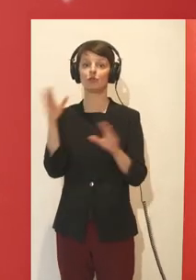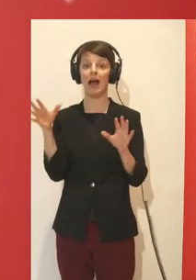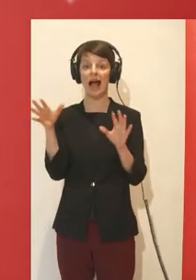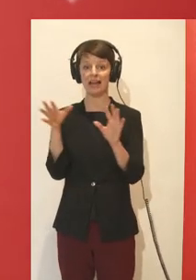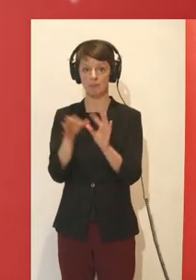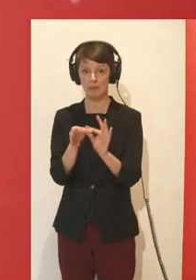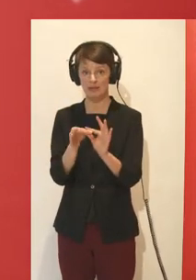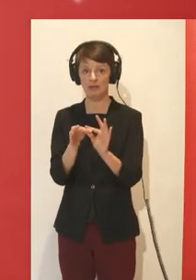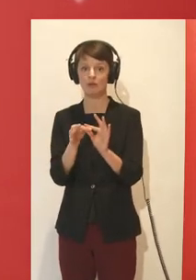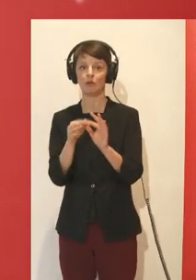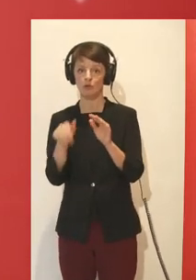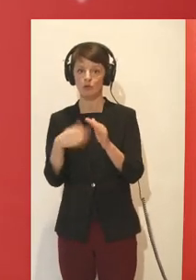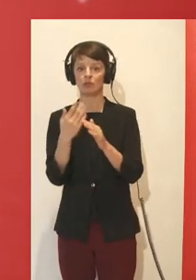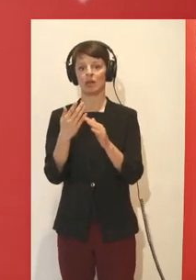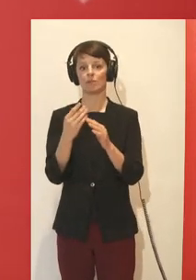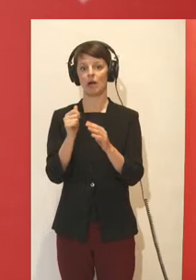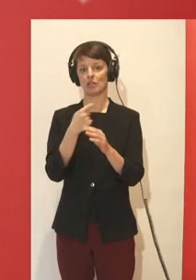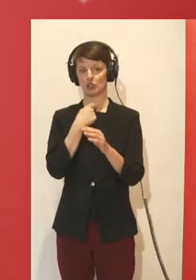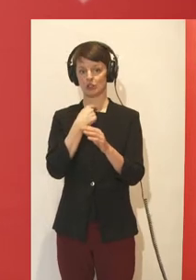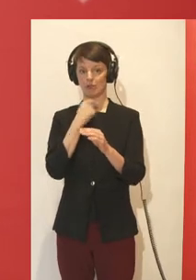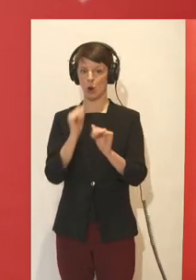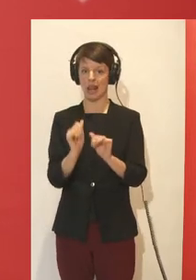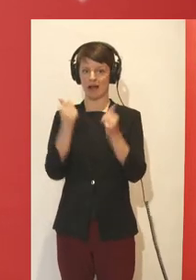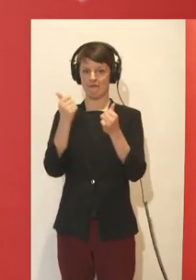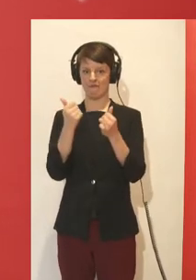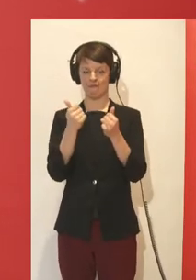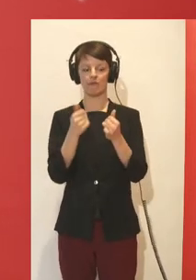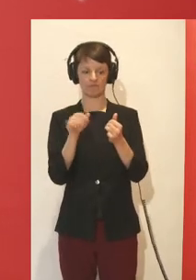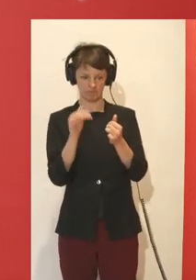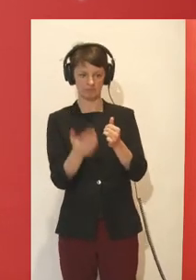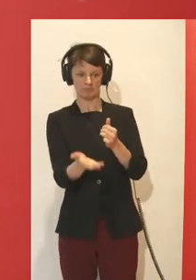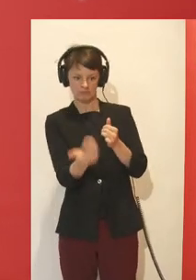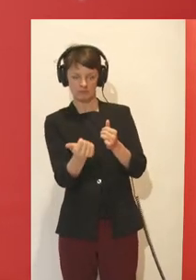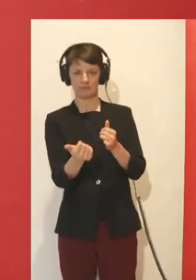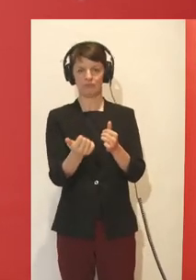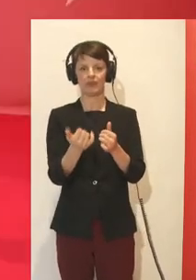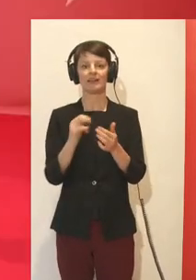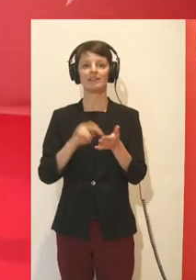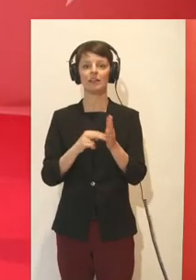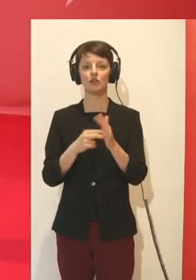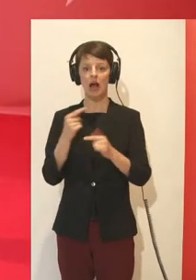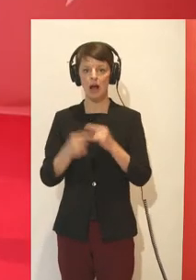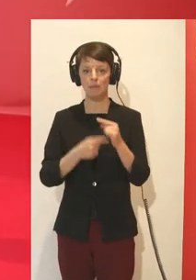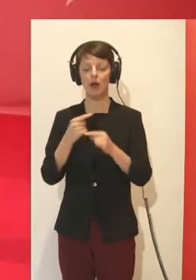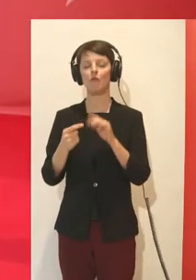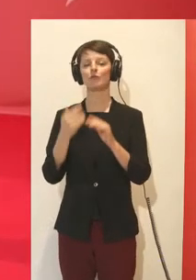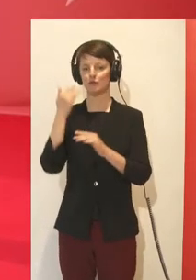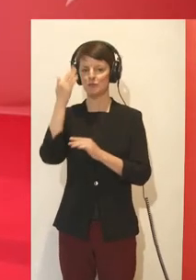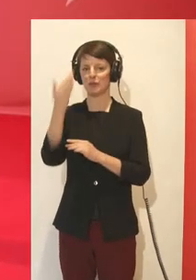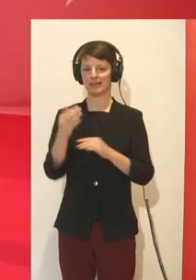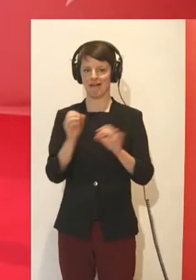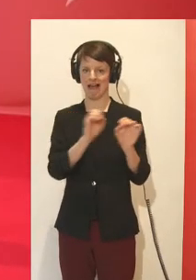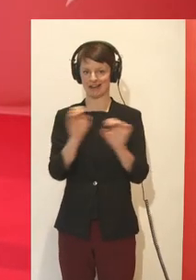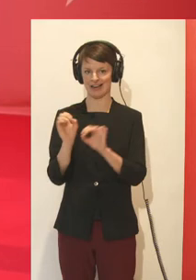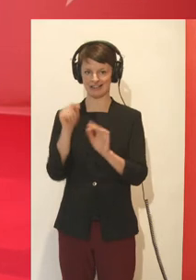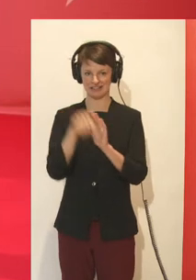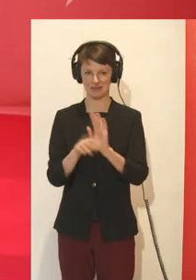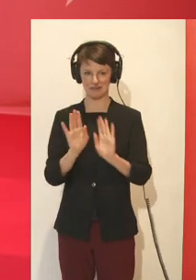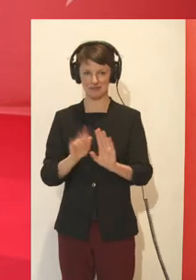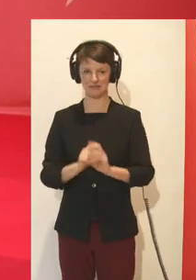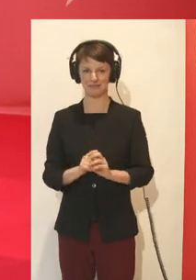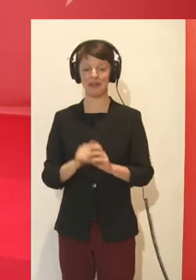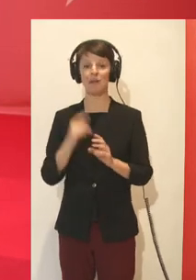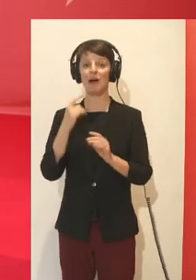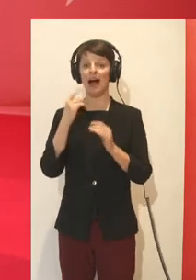möglicherweise auch einige stimmen live zu wort kommen lassen wie das technisch abläuft klären wir später aber eine technische